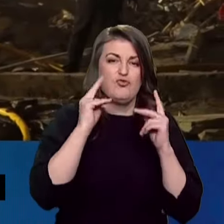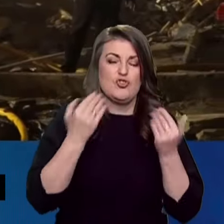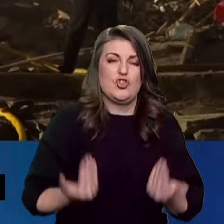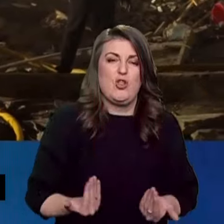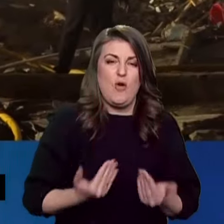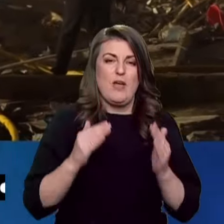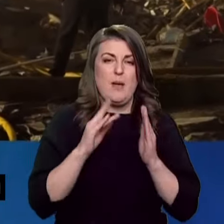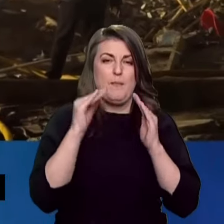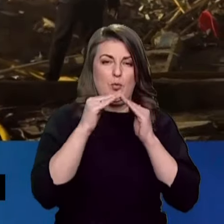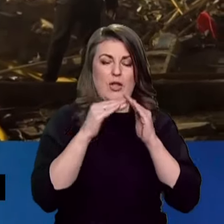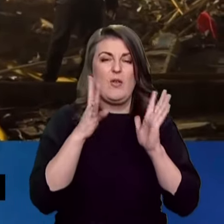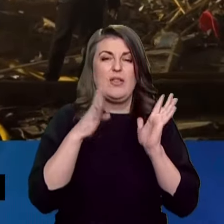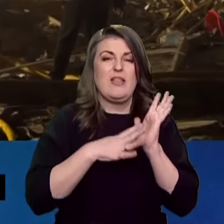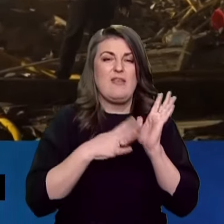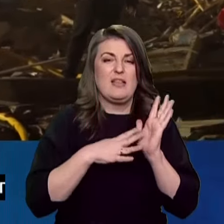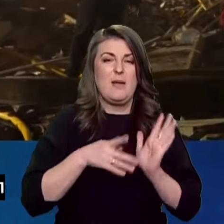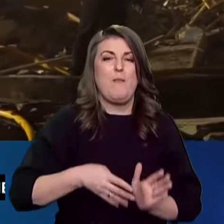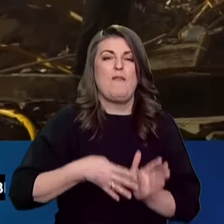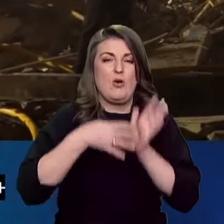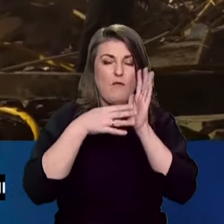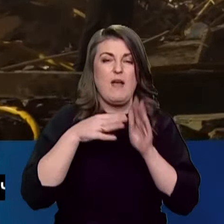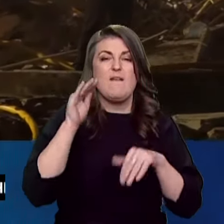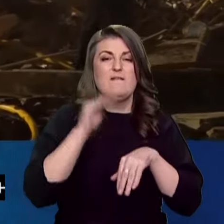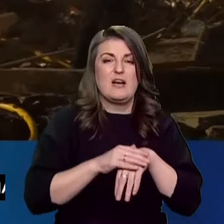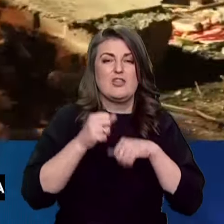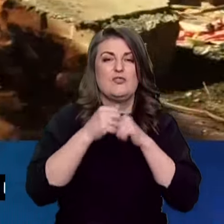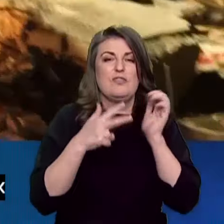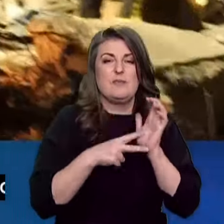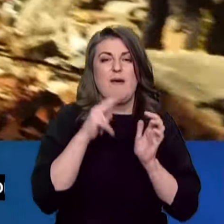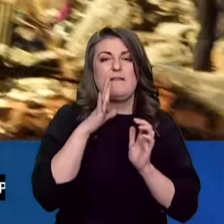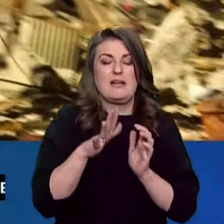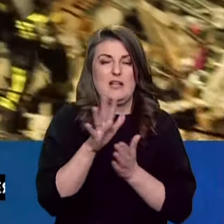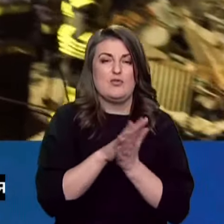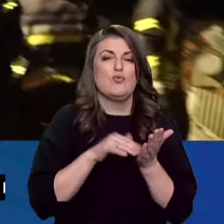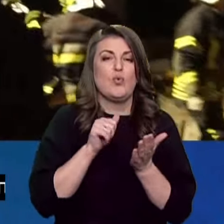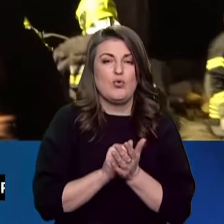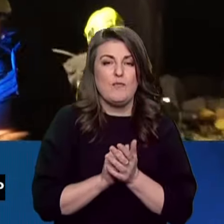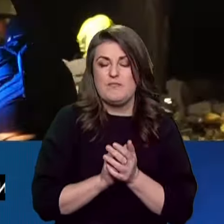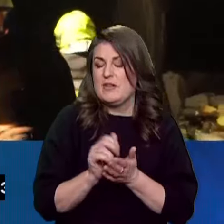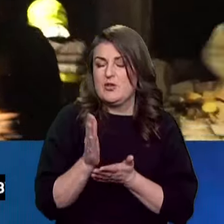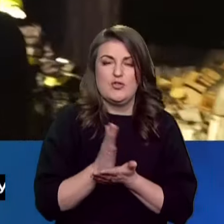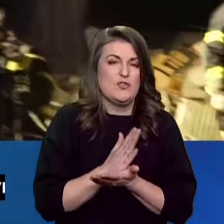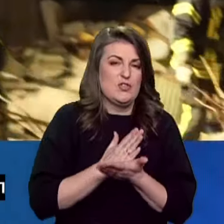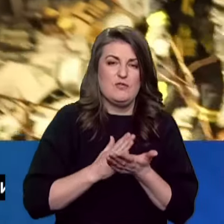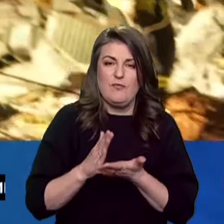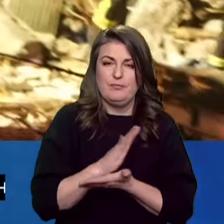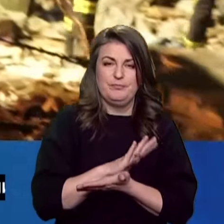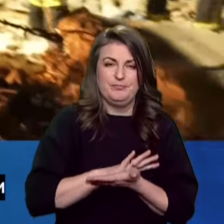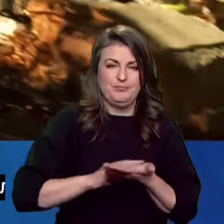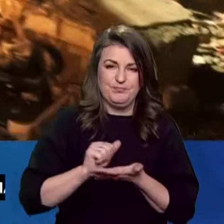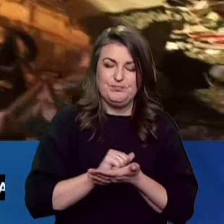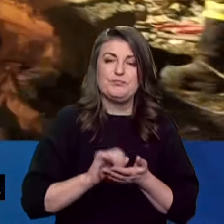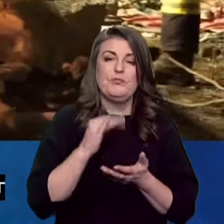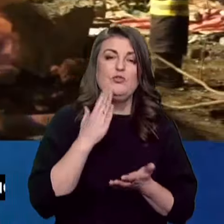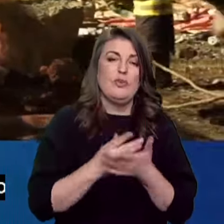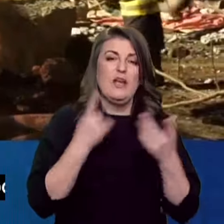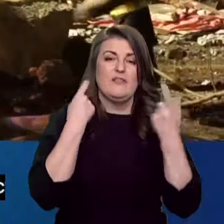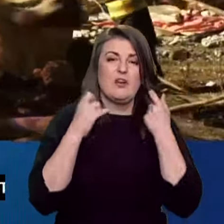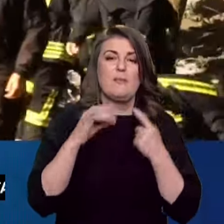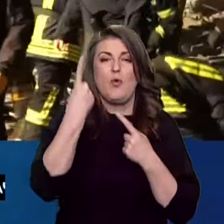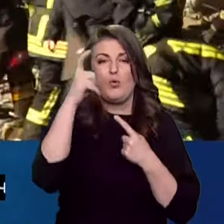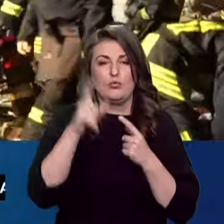будинок, 9-поверховий. Фактично 18 квартир зруйновано вщент. І вже є